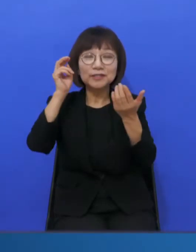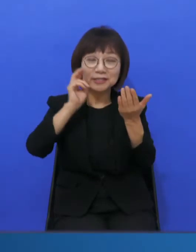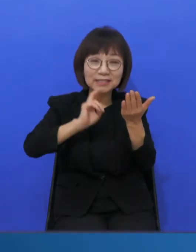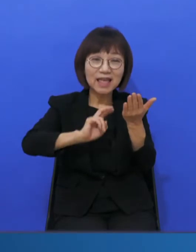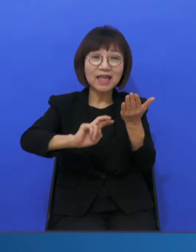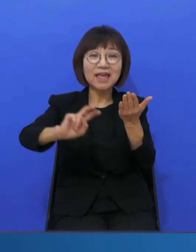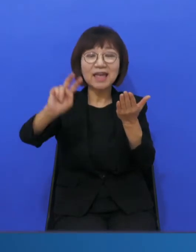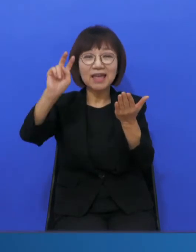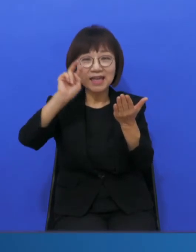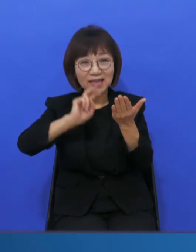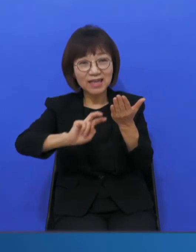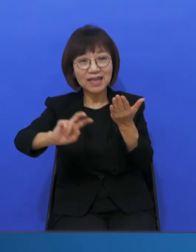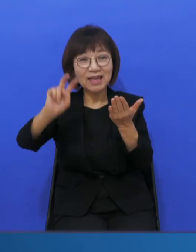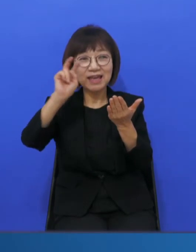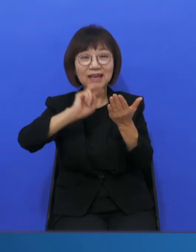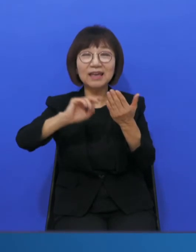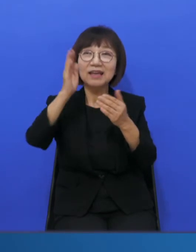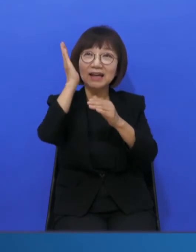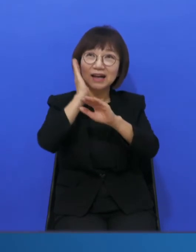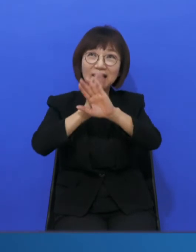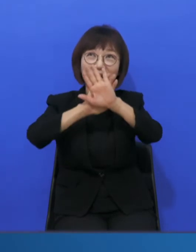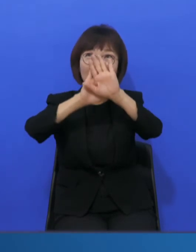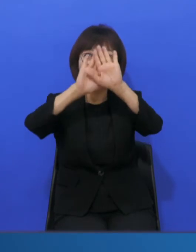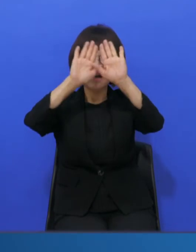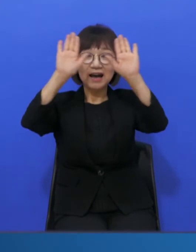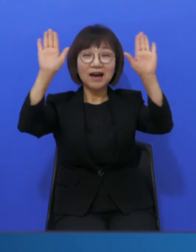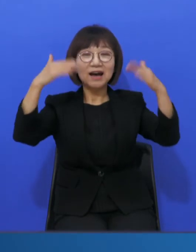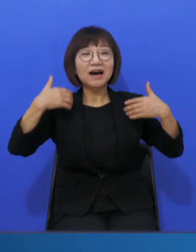함께 보세